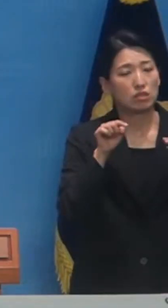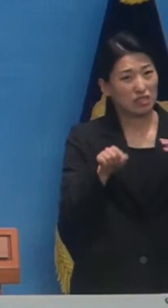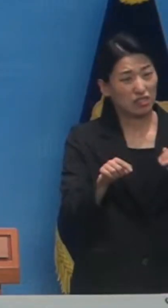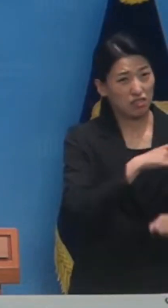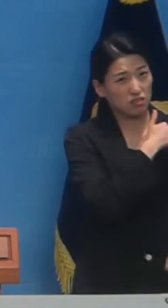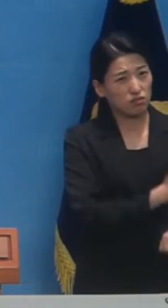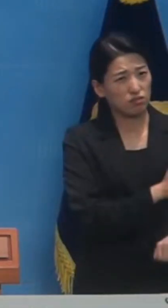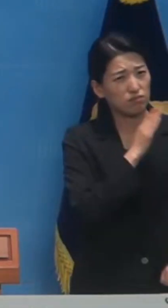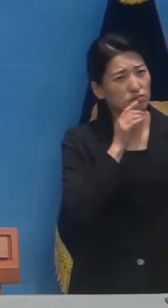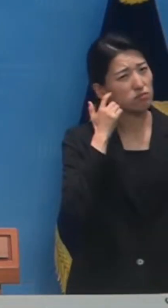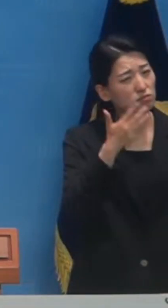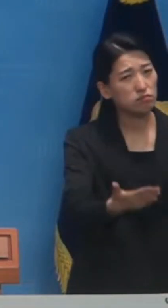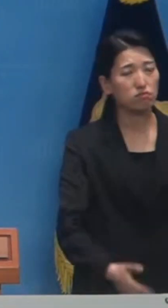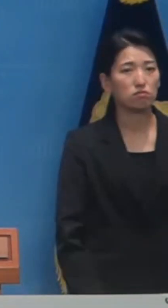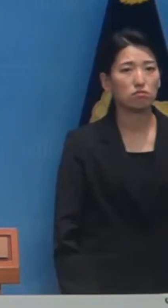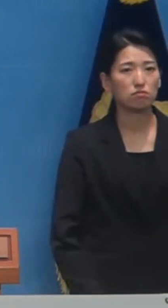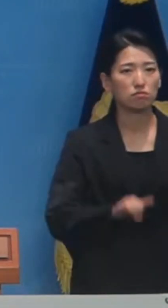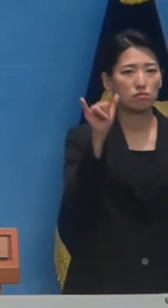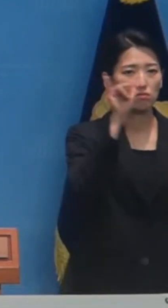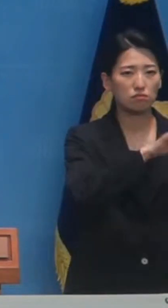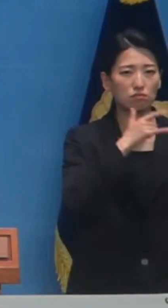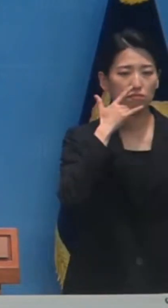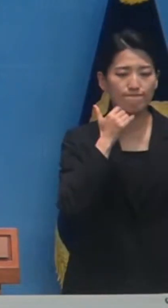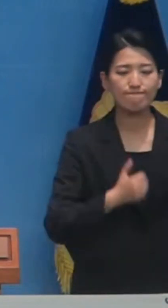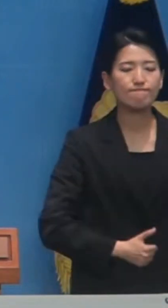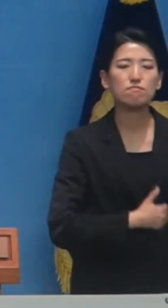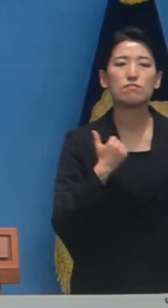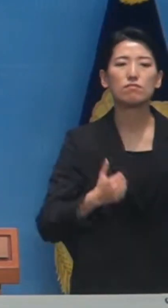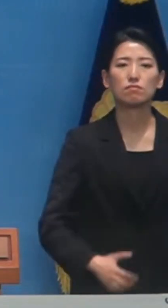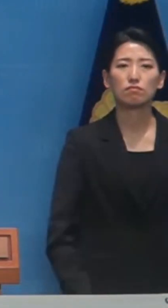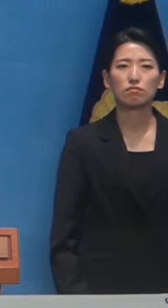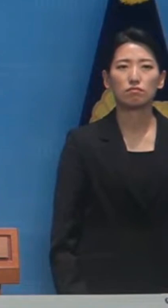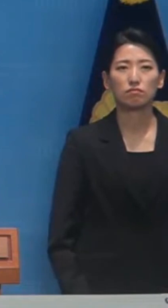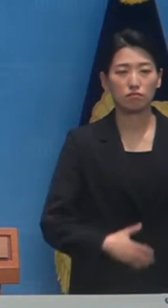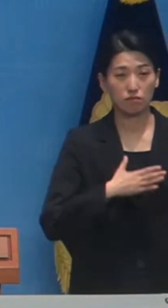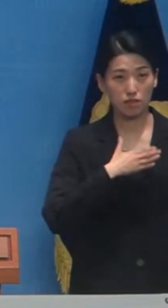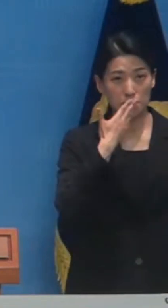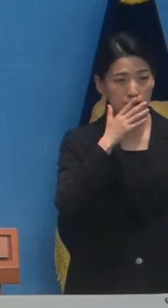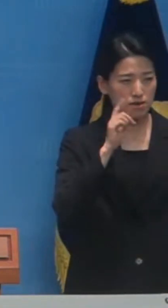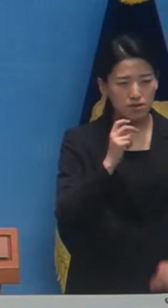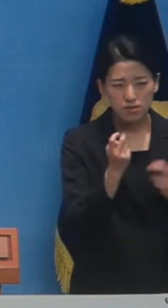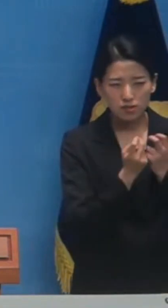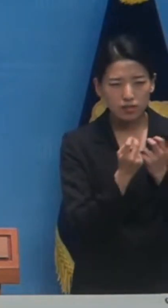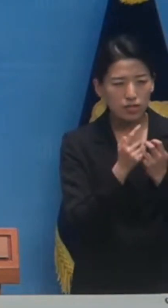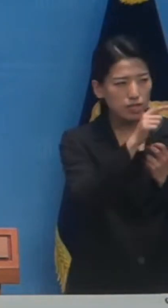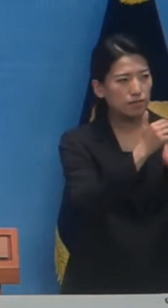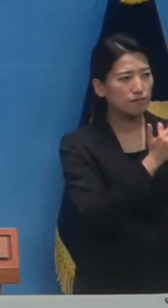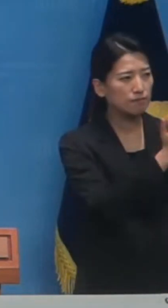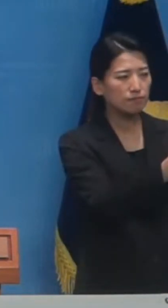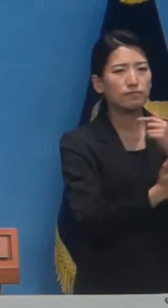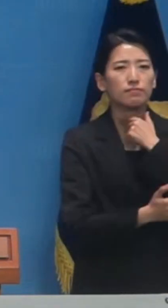전국의 학부모들은 침묵하지 않겠습니다. 우리는 모든 수단을 동원해 막아낼 것입니다.